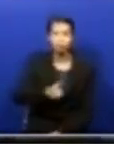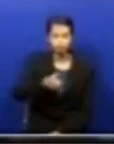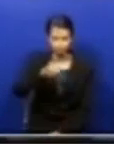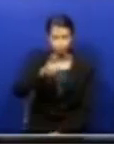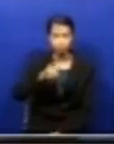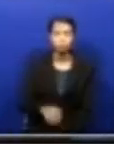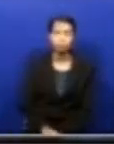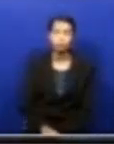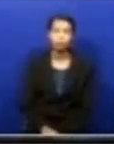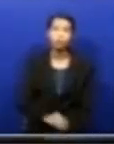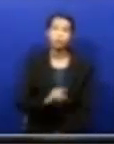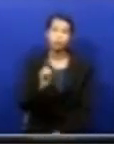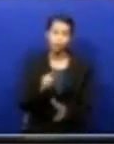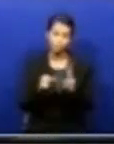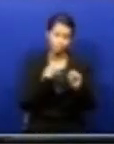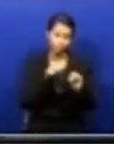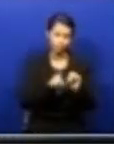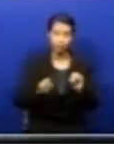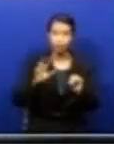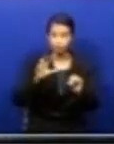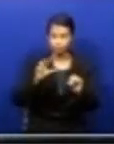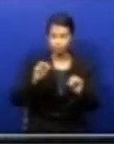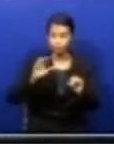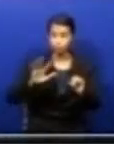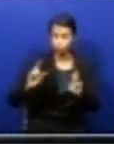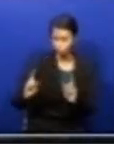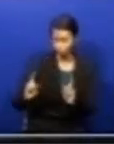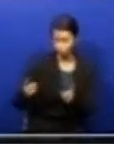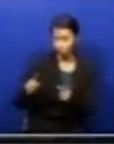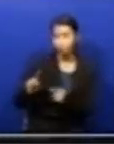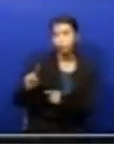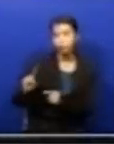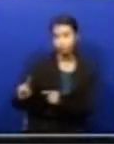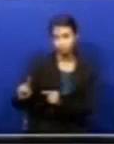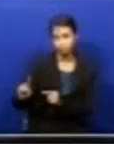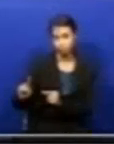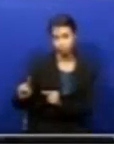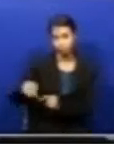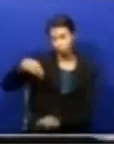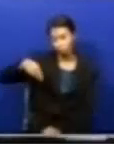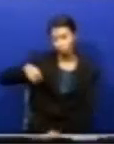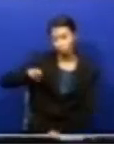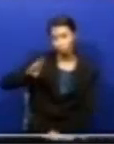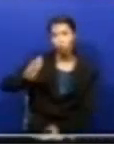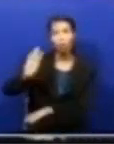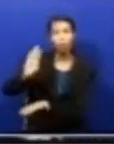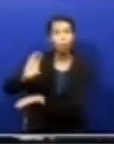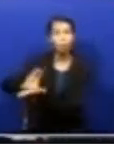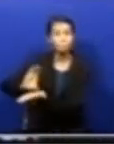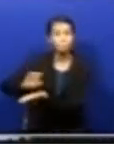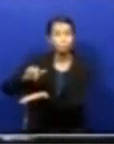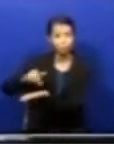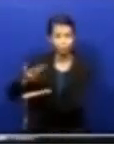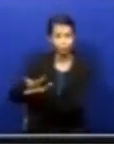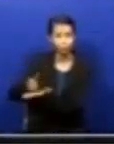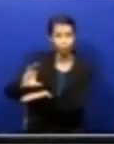คือมาตรา35วงเล็บ1เนี่ยหรืออนุมาตรา1เนี่ยแห่งพ.ร.บ.วิธีงบประมาณเนี่ยรายละเอียดตัวนี้